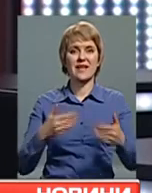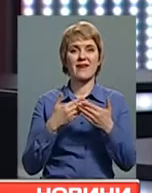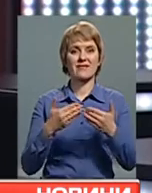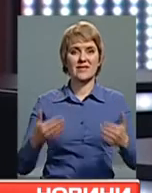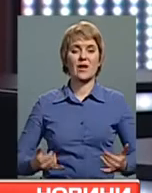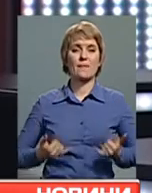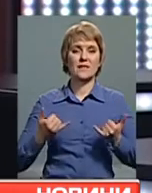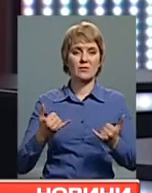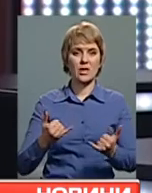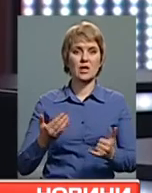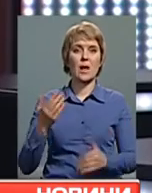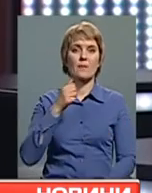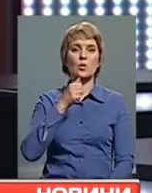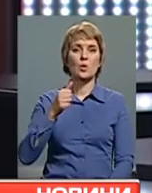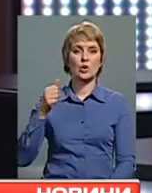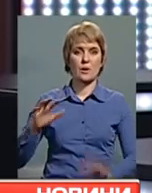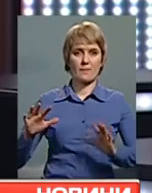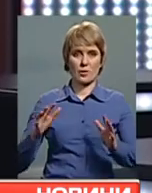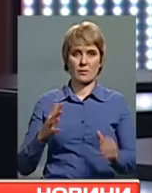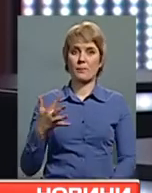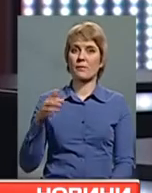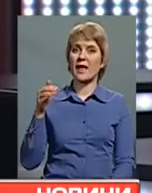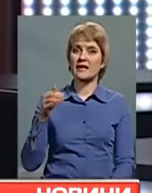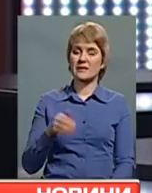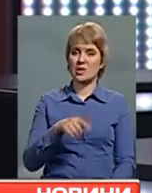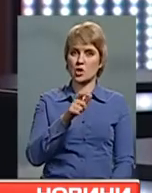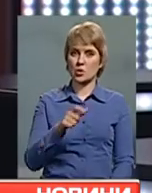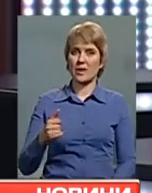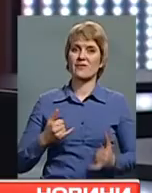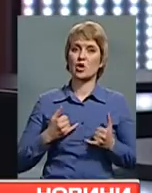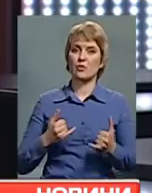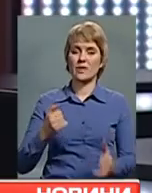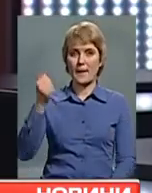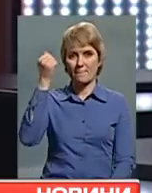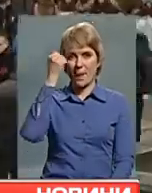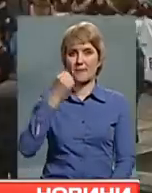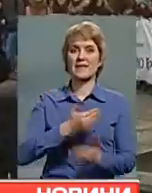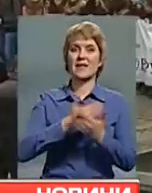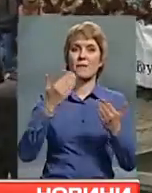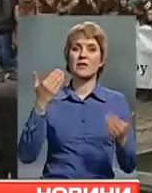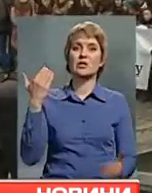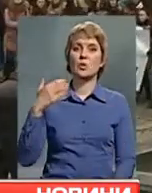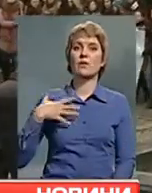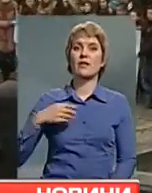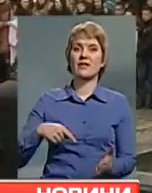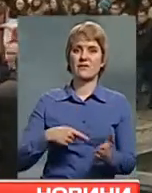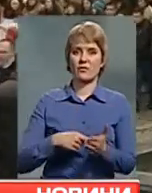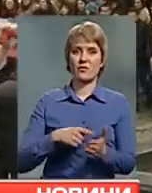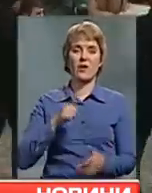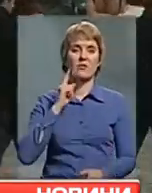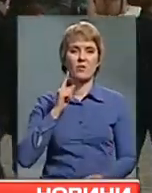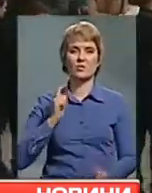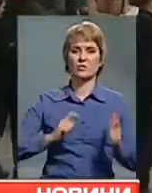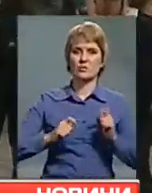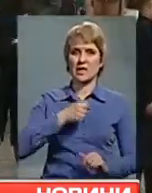Майже 5 тисяч людей вшанували пам'ять героїв Небесної Сотні у Львові. Учасники акції, переважно студенти і старшокласники, пройшли